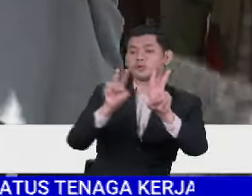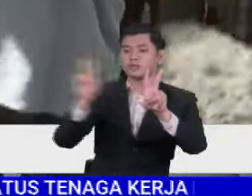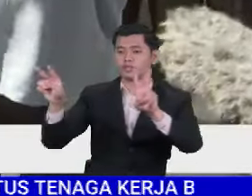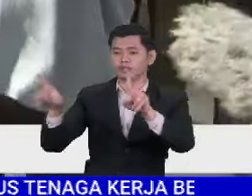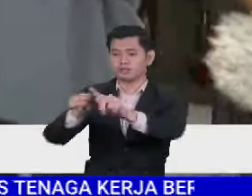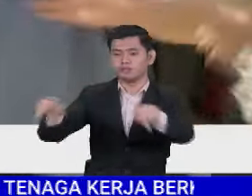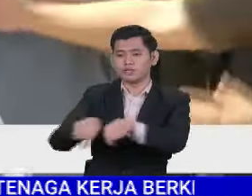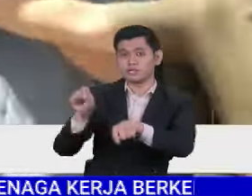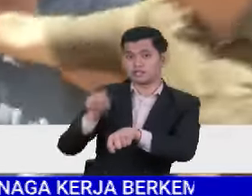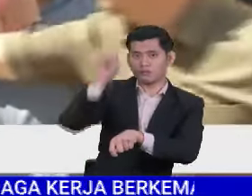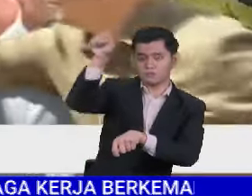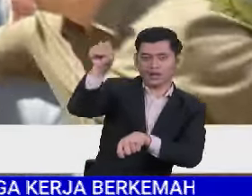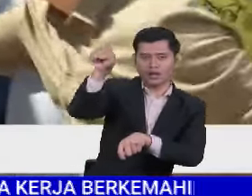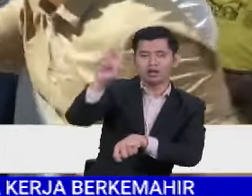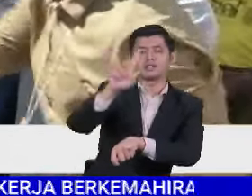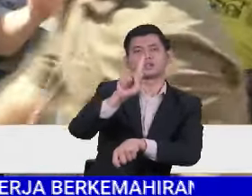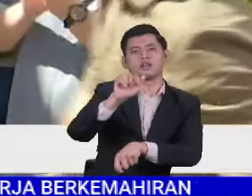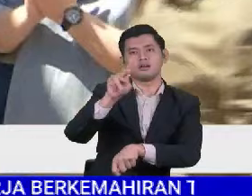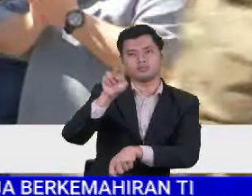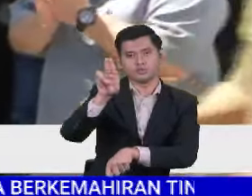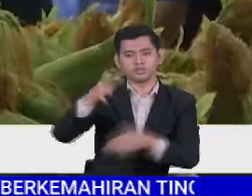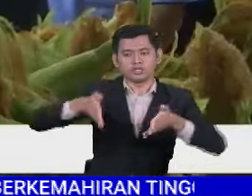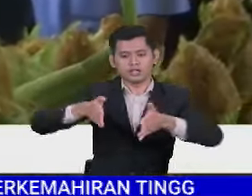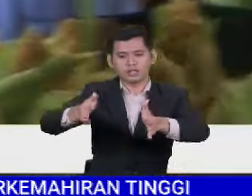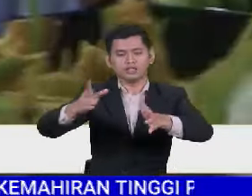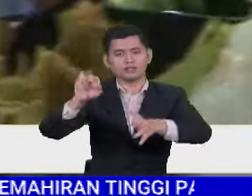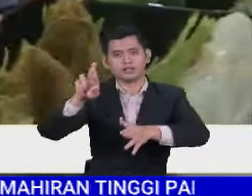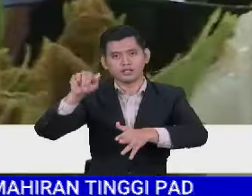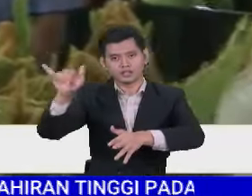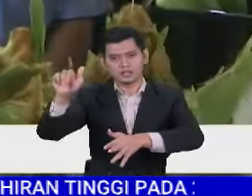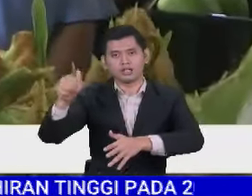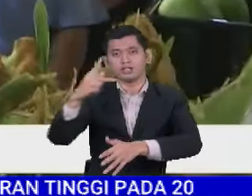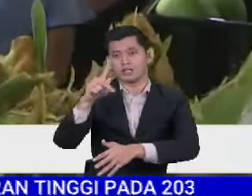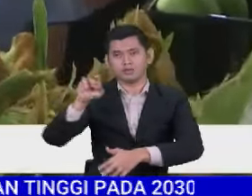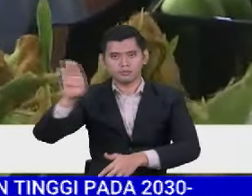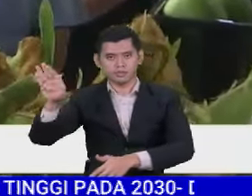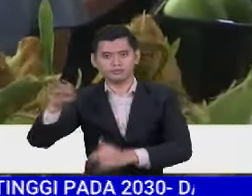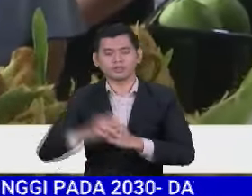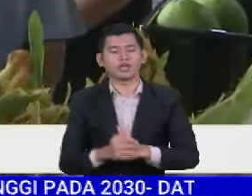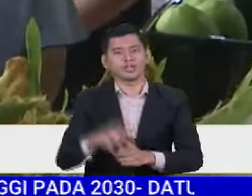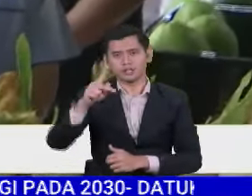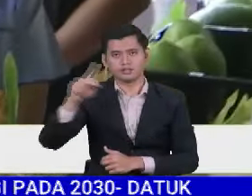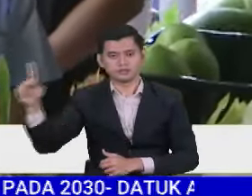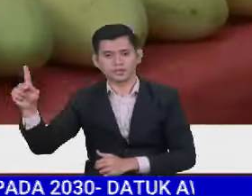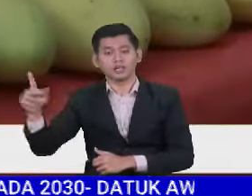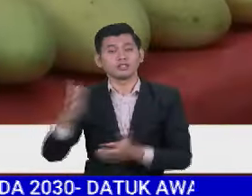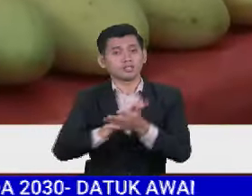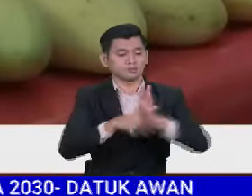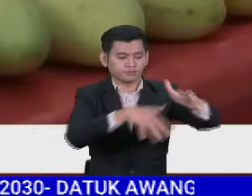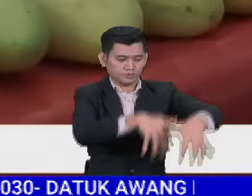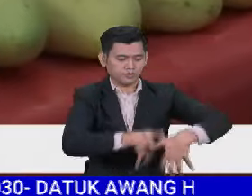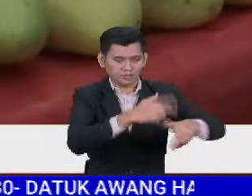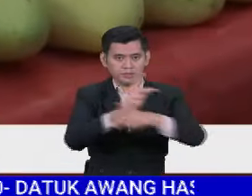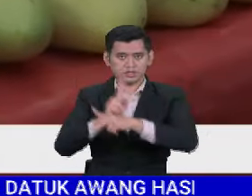Jones Abah di tamu Jalan gaya Kota Kinabalu Dalam pada itu Datuk Ronald menyuruh peladang dan penonton bisa Bah